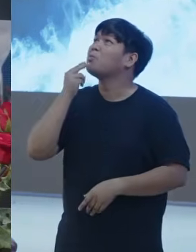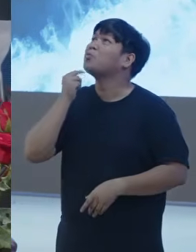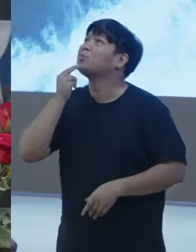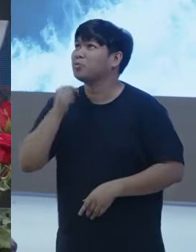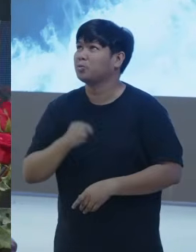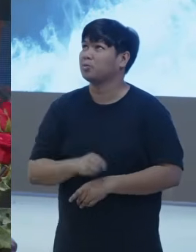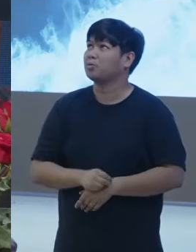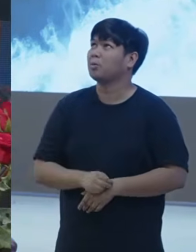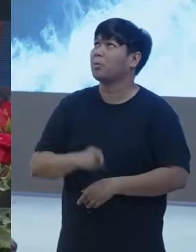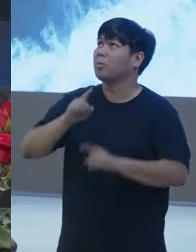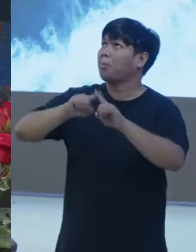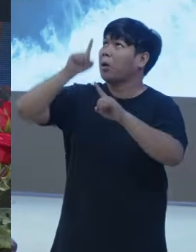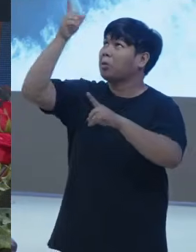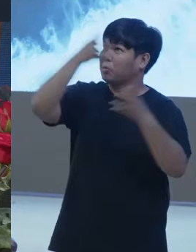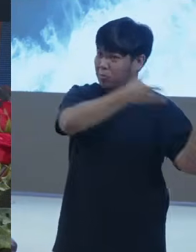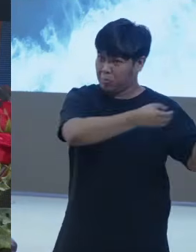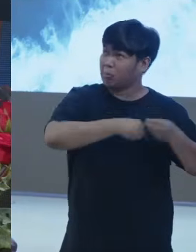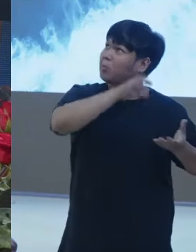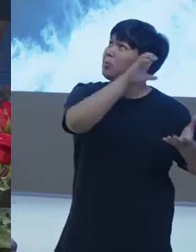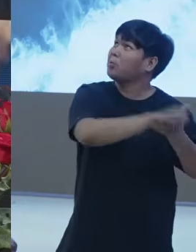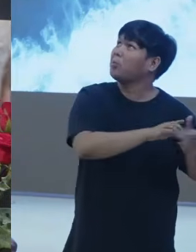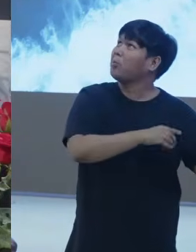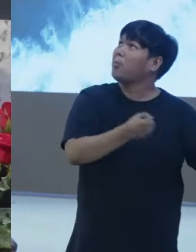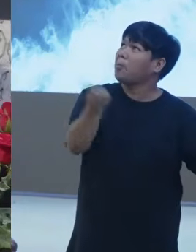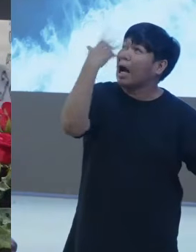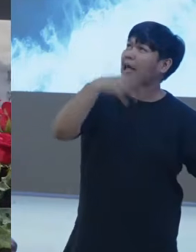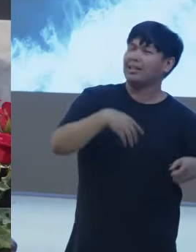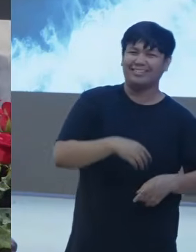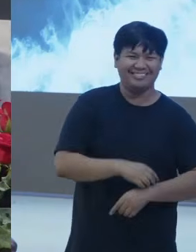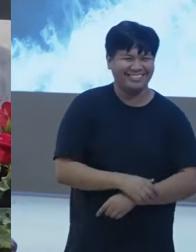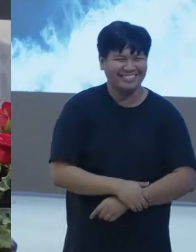Pero sinasabi ng Panginoon sa iyo, siguro,